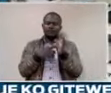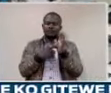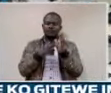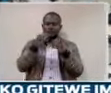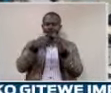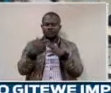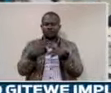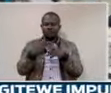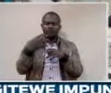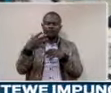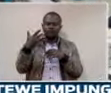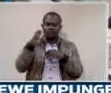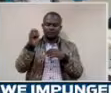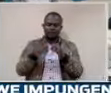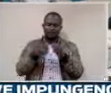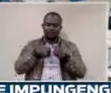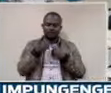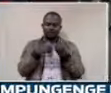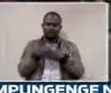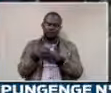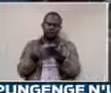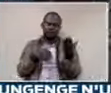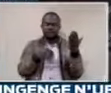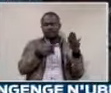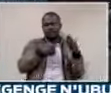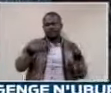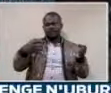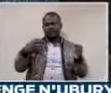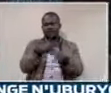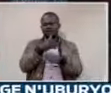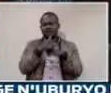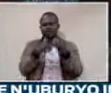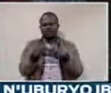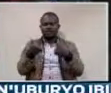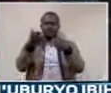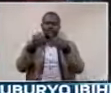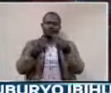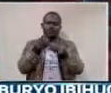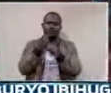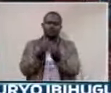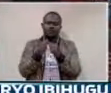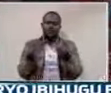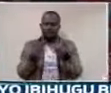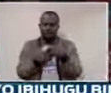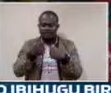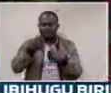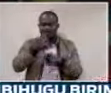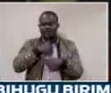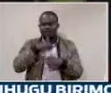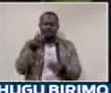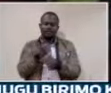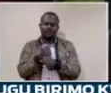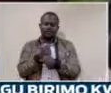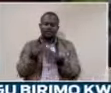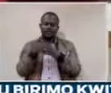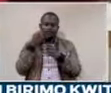ko 45% by'abanyarwanda bafite imbaraga zo gukora bari hejuru y'imyaka 16 aribo bari bafite akazi.